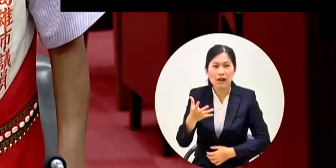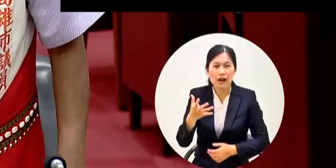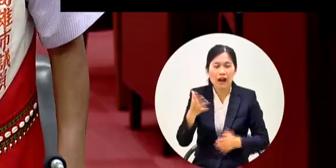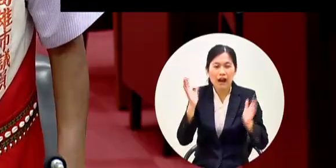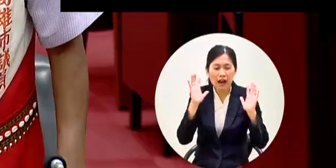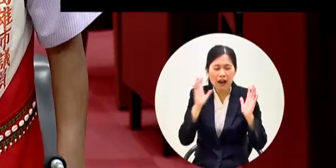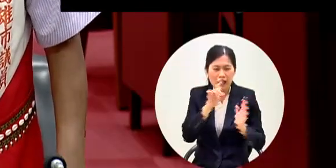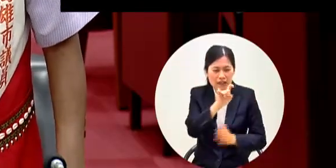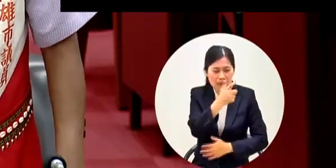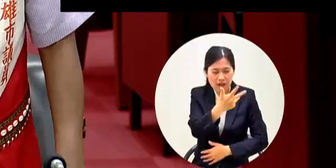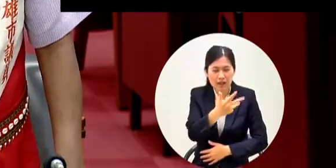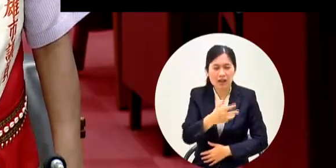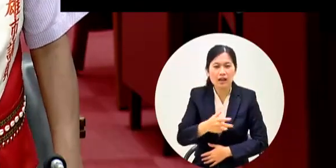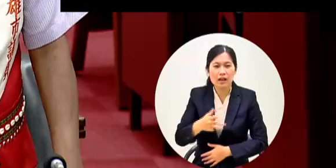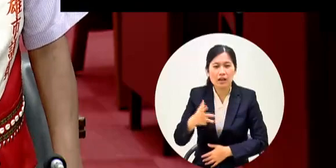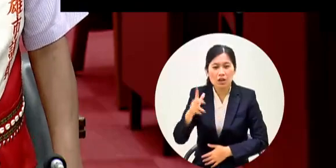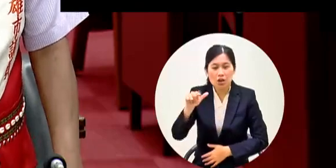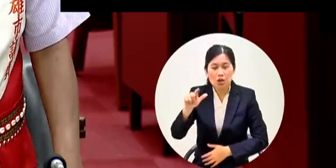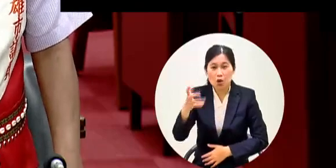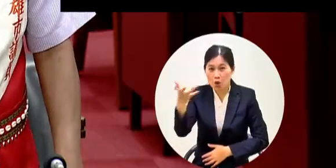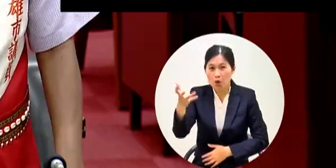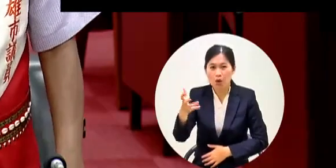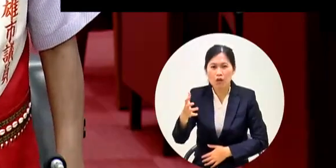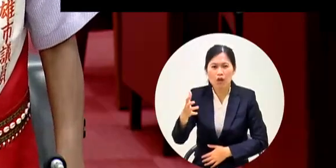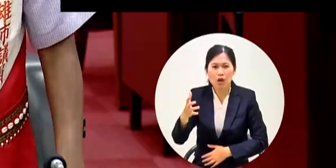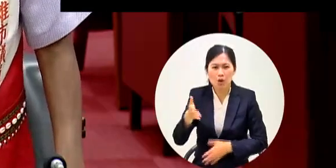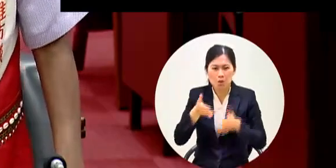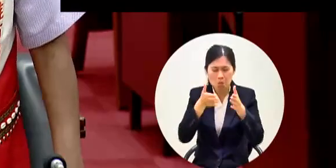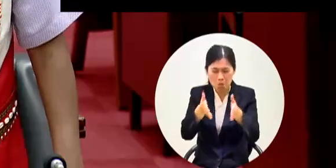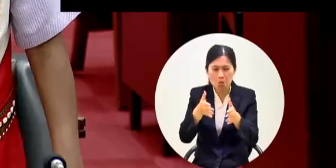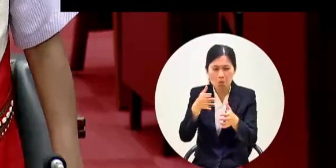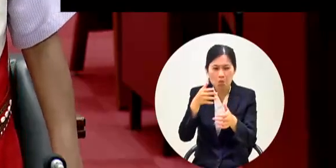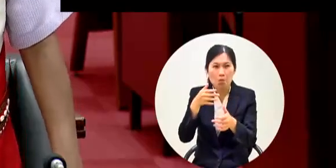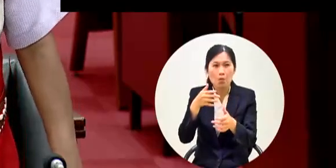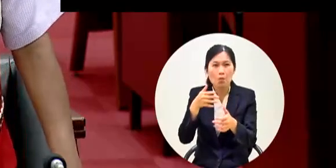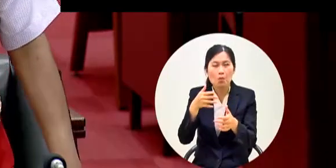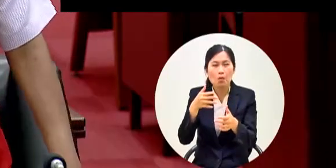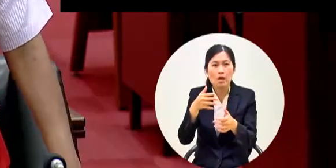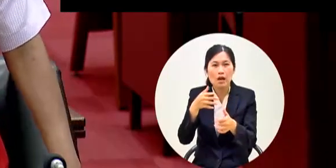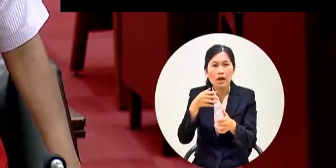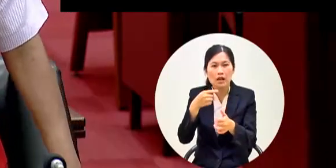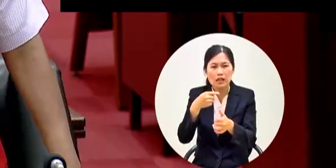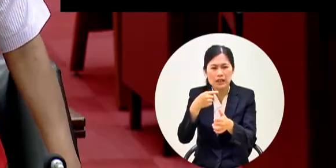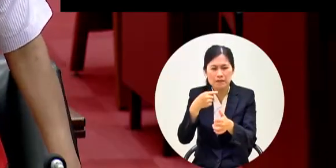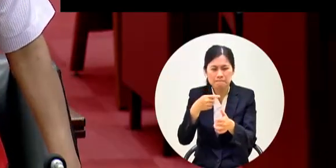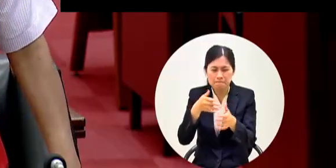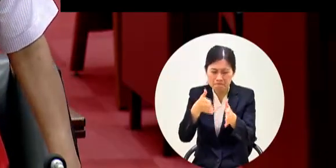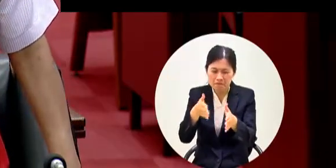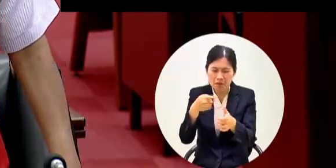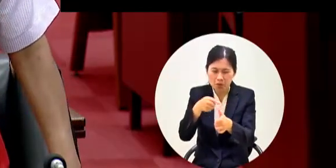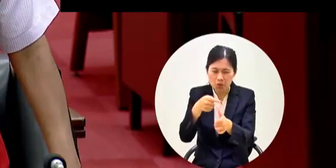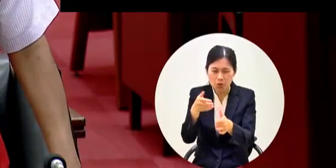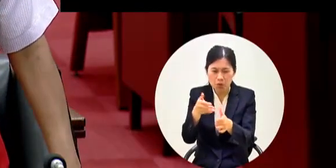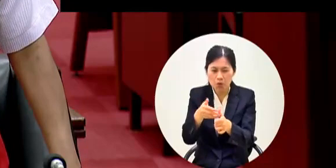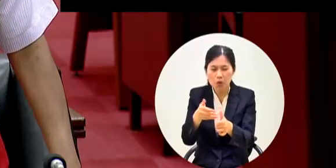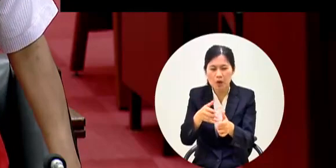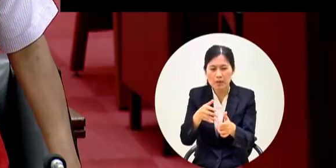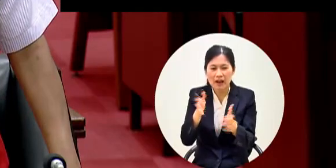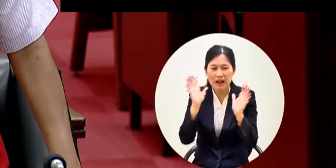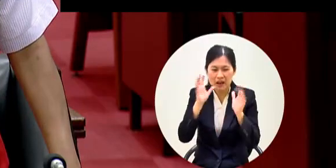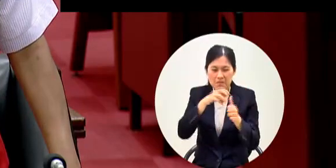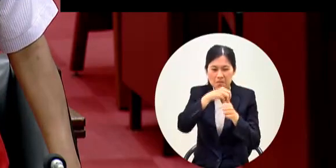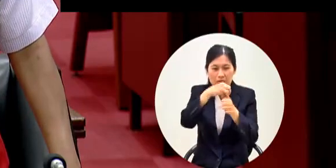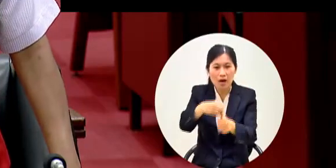山的一个国小，所有宝山国小的小朋友，全